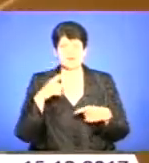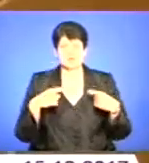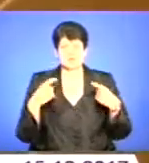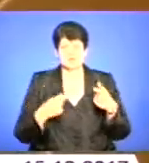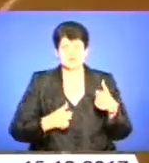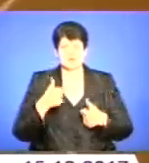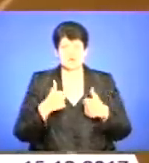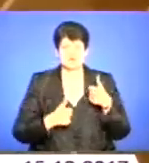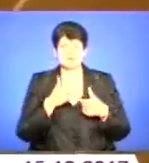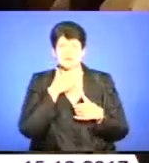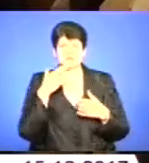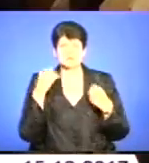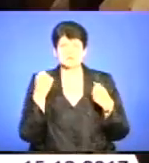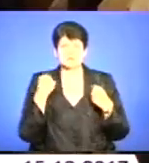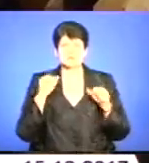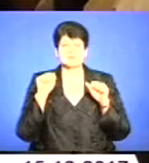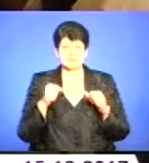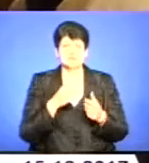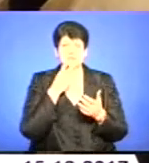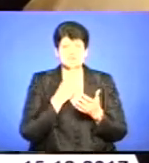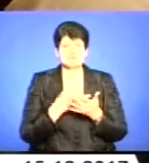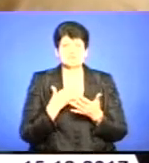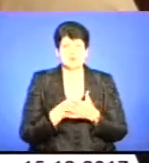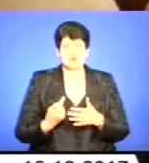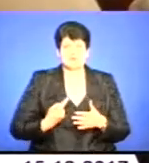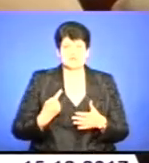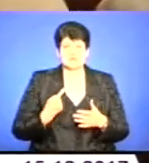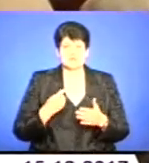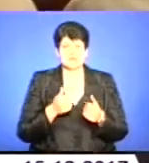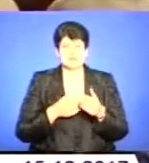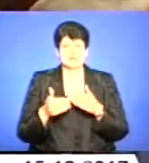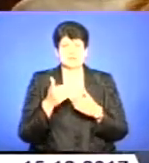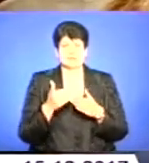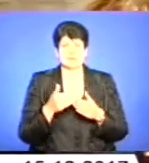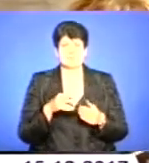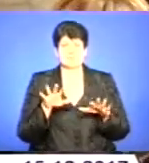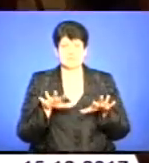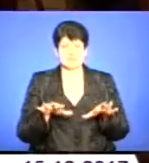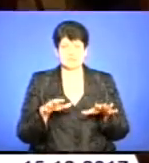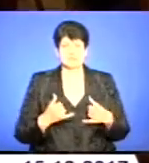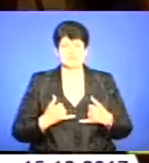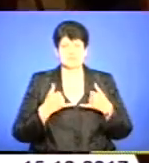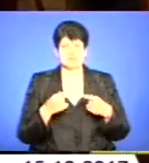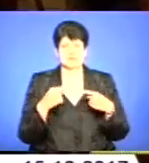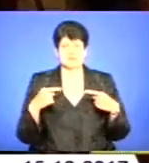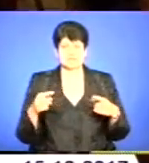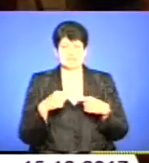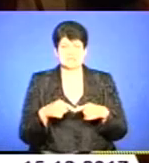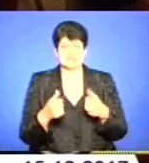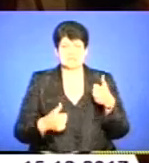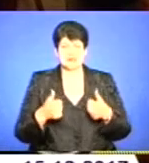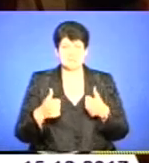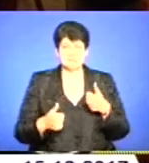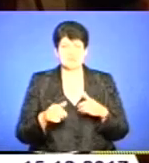рейтингу. Чимало спортсменів зуміли продемонструвати свою майстерність та вийшли на п'єдестал пошани на різнорівневих змаганнях. У